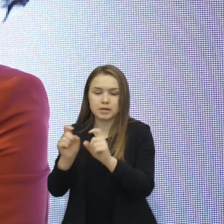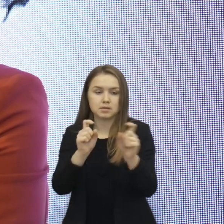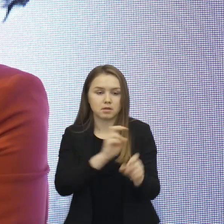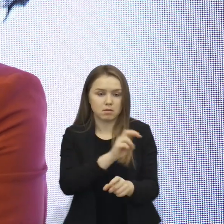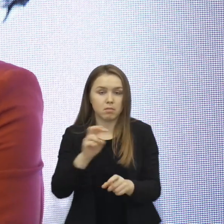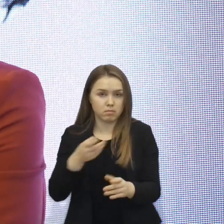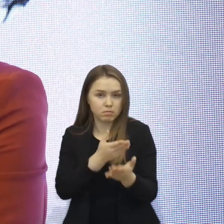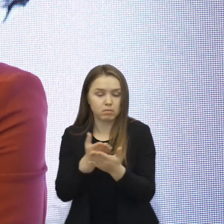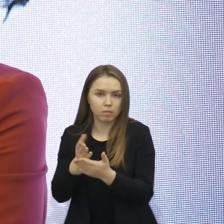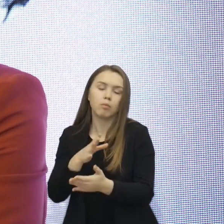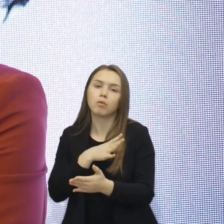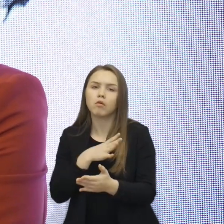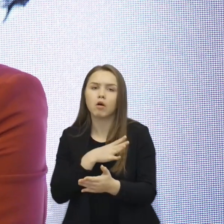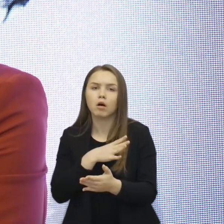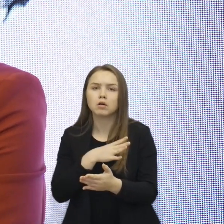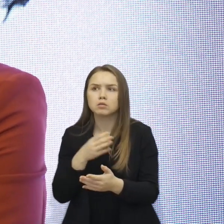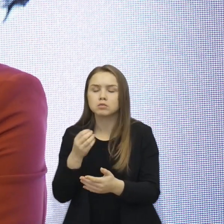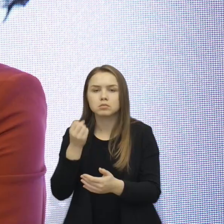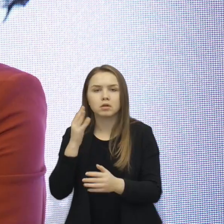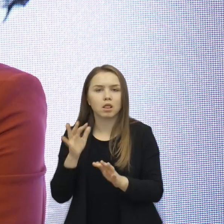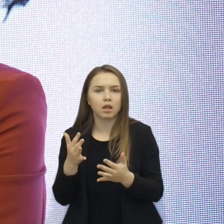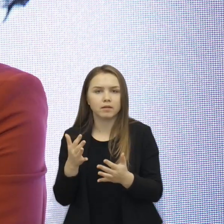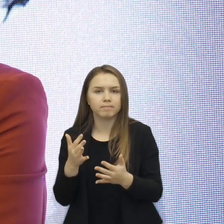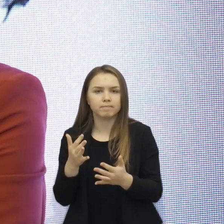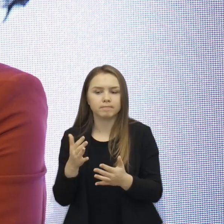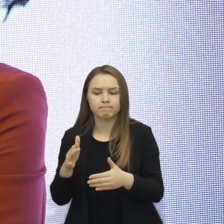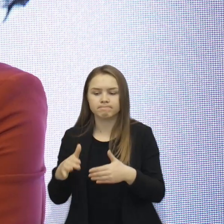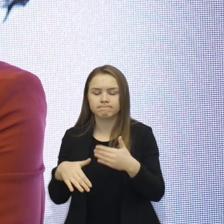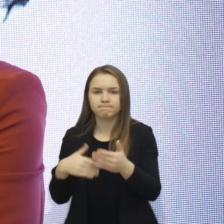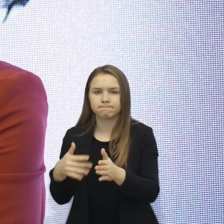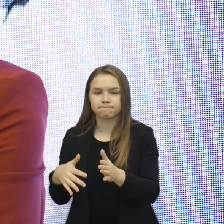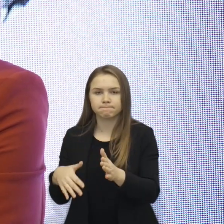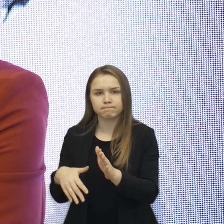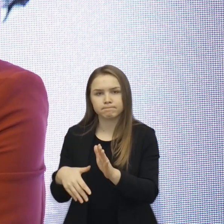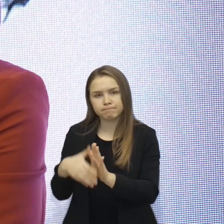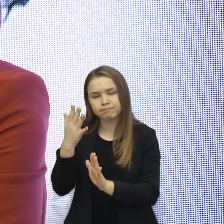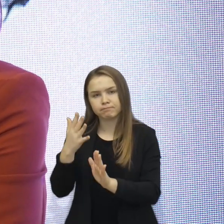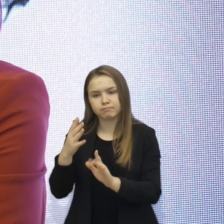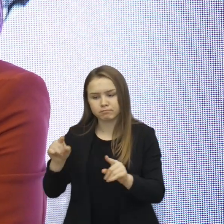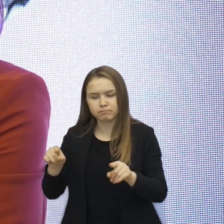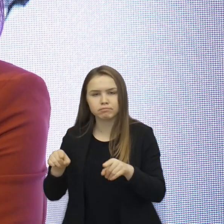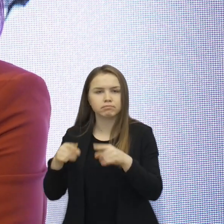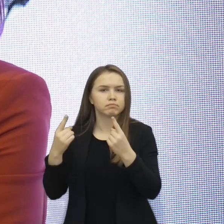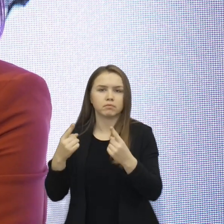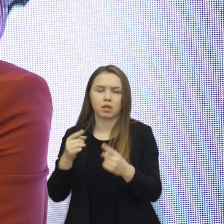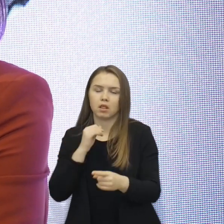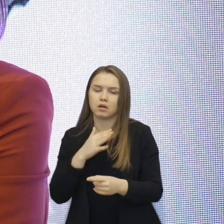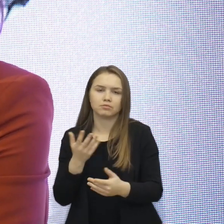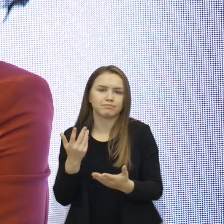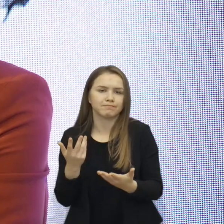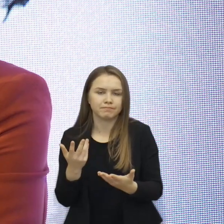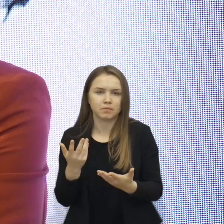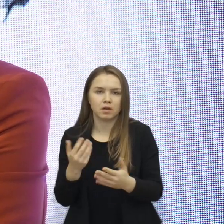kad neaišku, kada bus ta pažanga ir panašu, kad kol kas jinai gali vykti tik